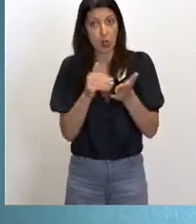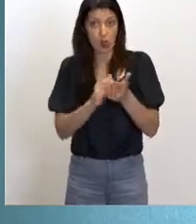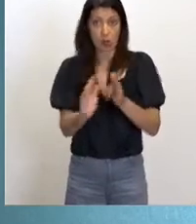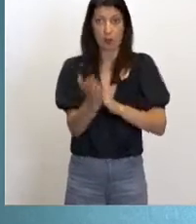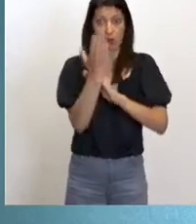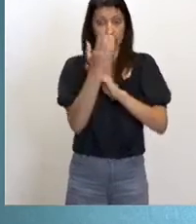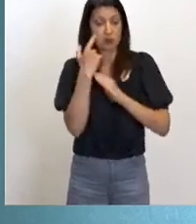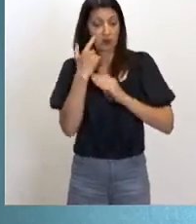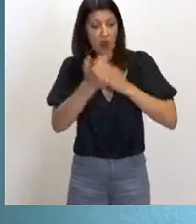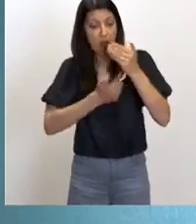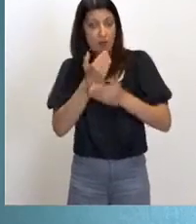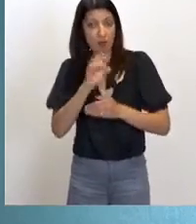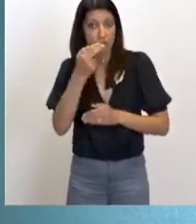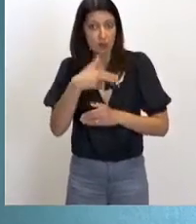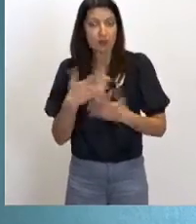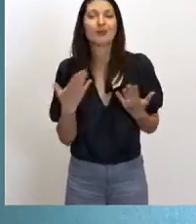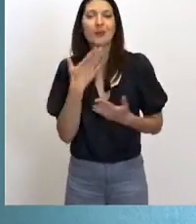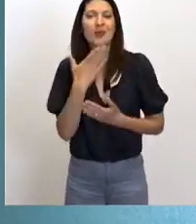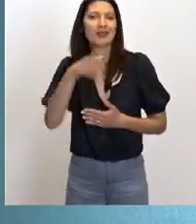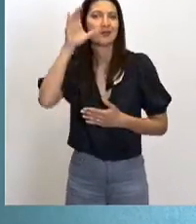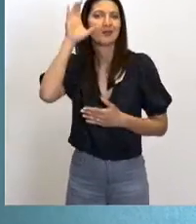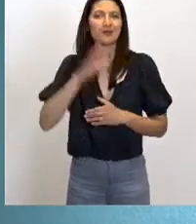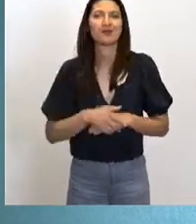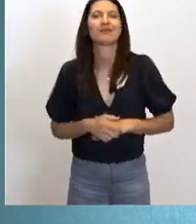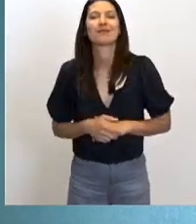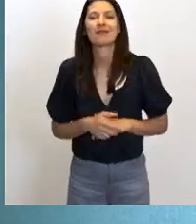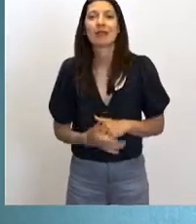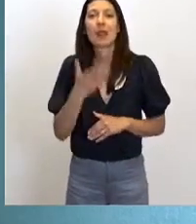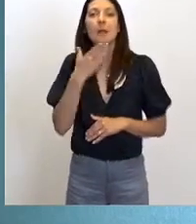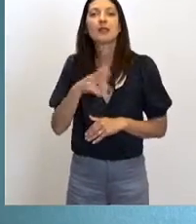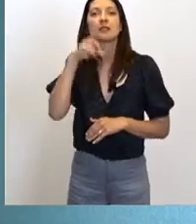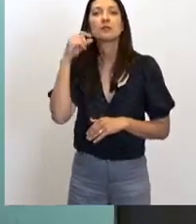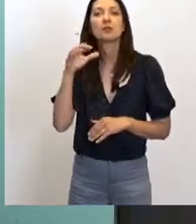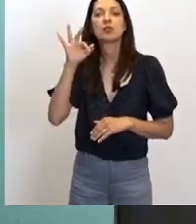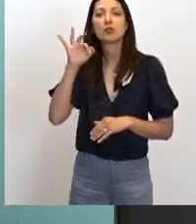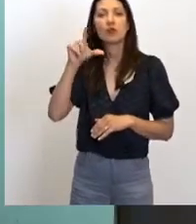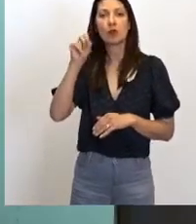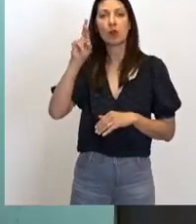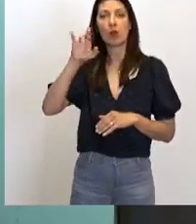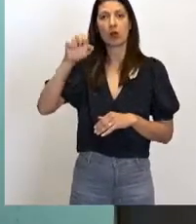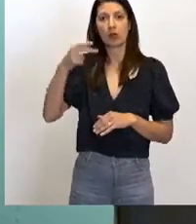avancées là-dessus. Merci de votre écoute. Merci, Monsieur Florian. Je passe la parole à Madame Cervantes.